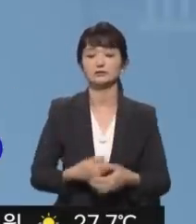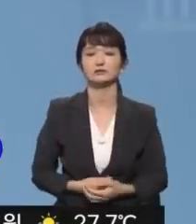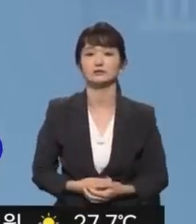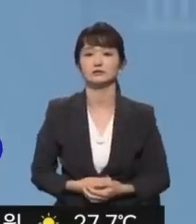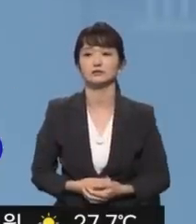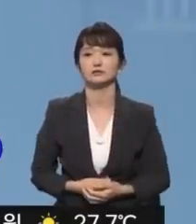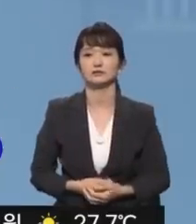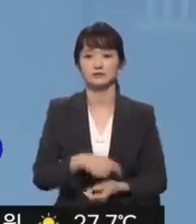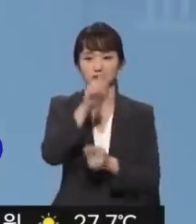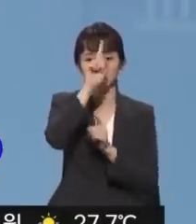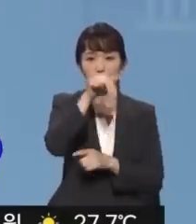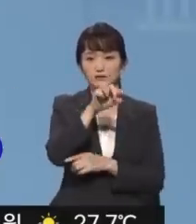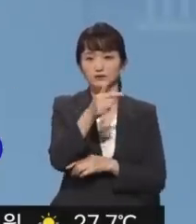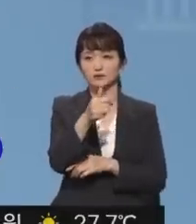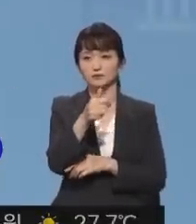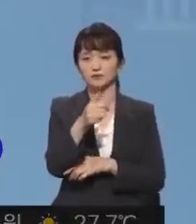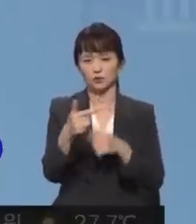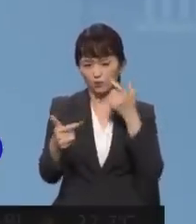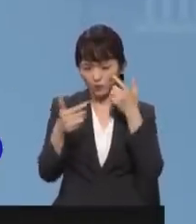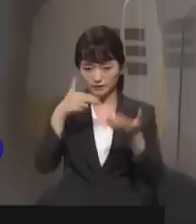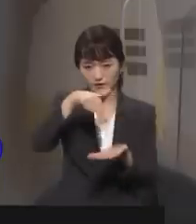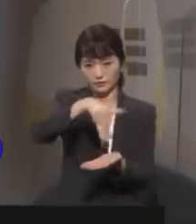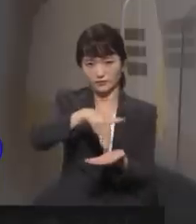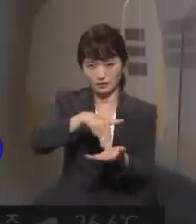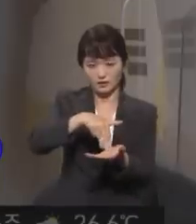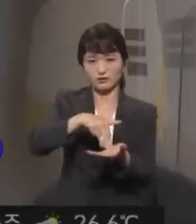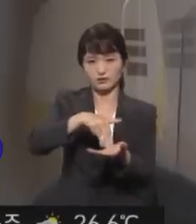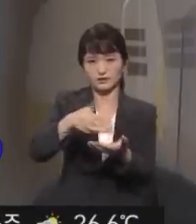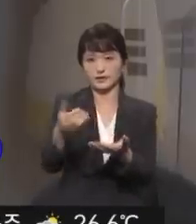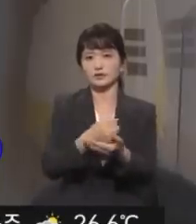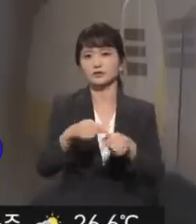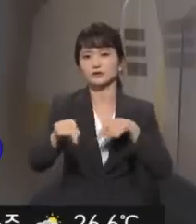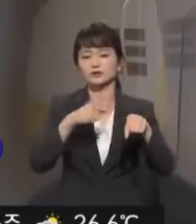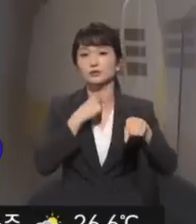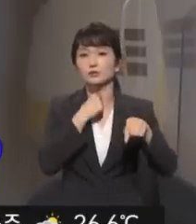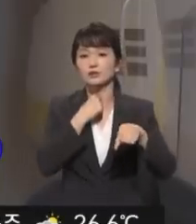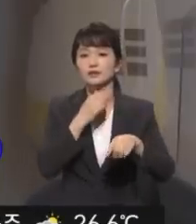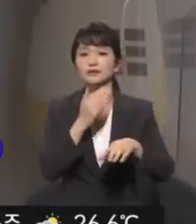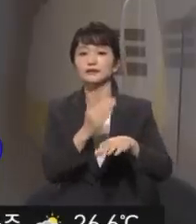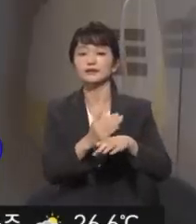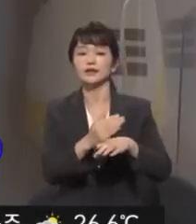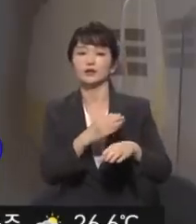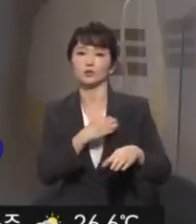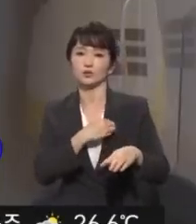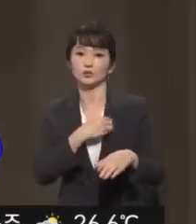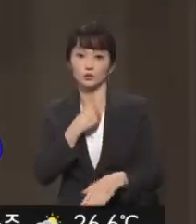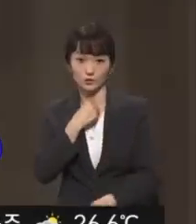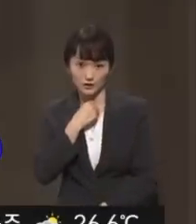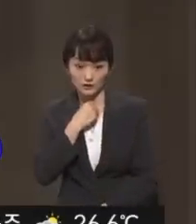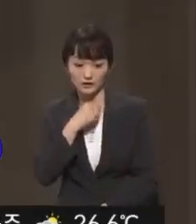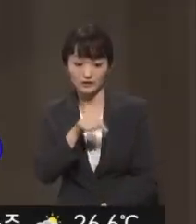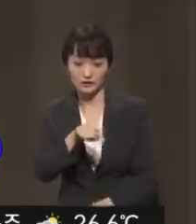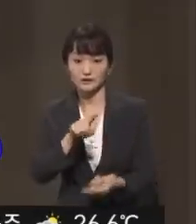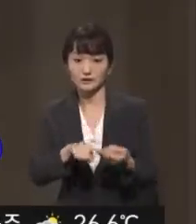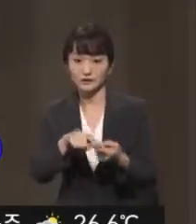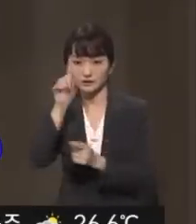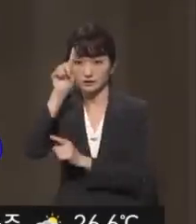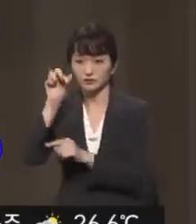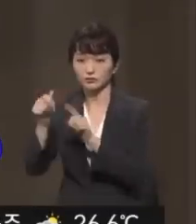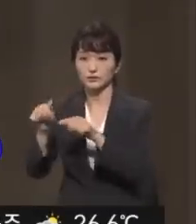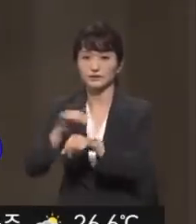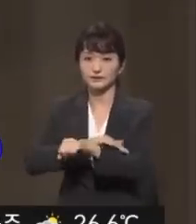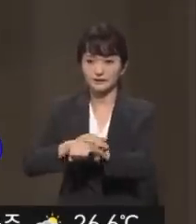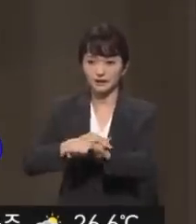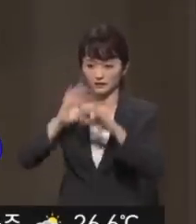좀 이준석 대표도 소신 있는 정치를 앞으로 부탁을 하고요 또 당원들이 바라는 부분도 있을 겁니다 저는 그런 부분에 대해서도 잊어서 빼 패가 잘